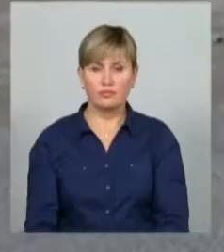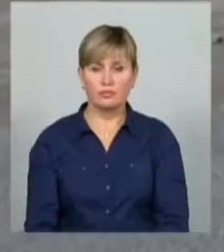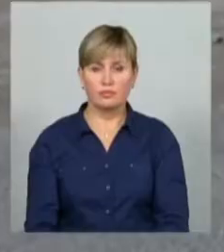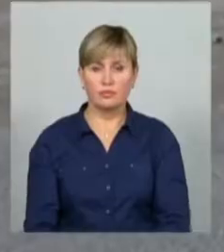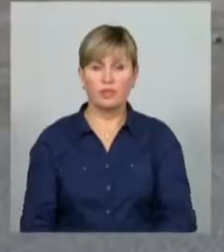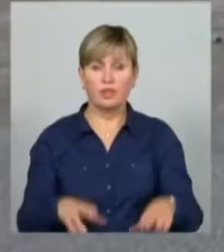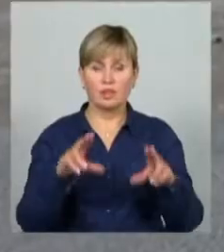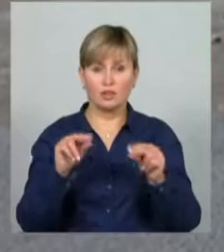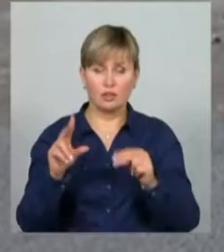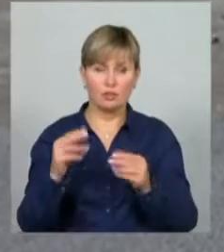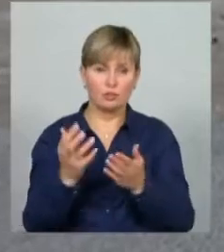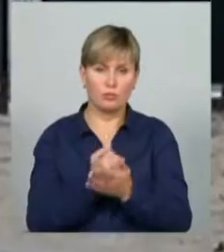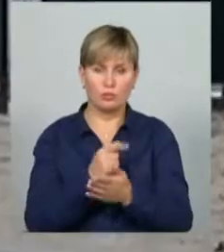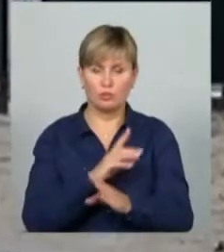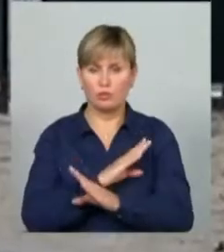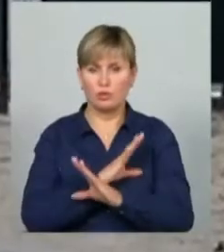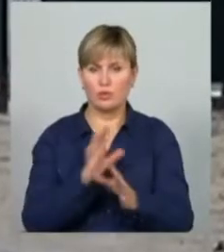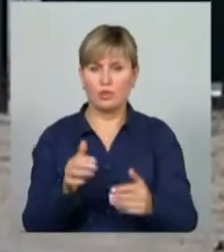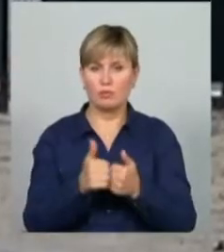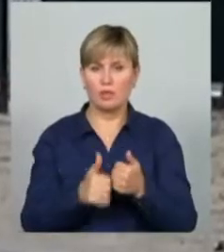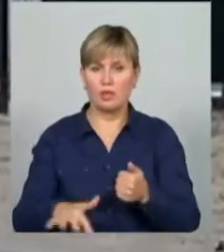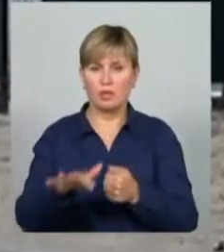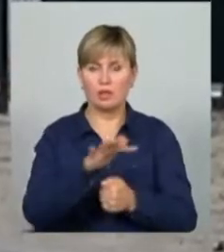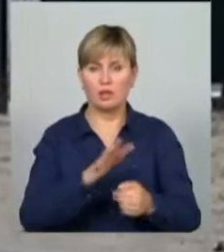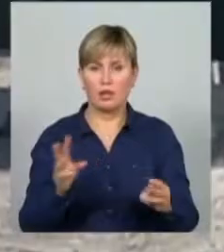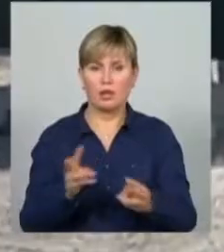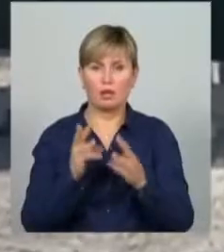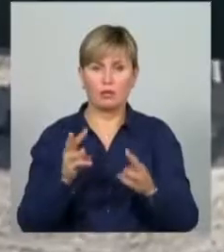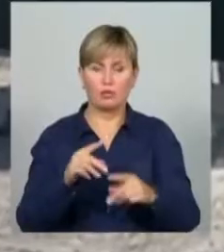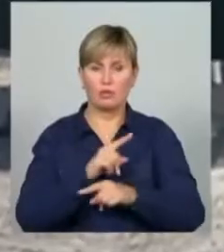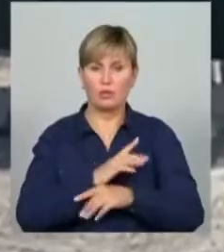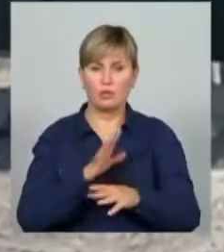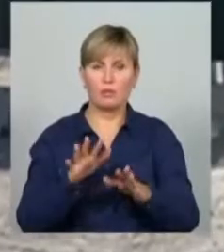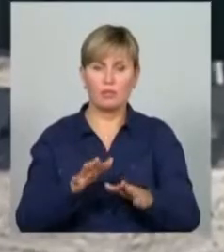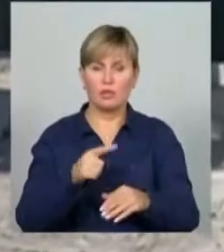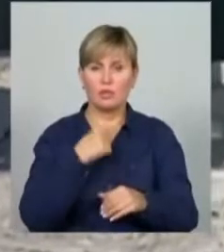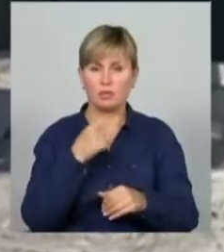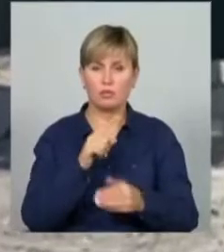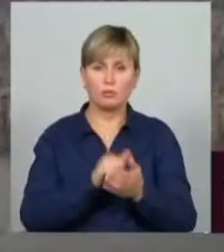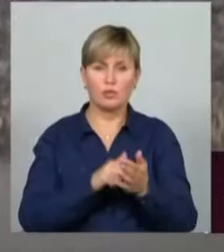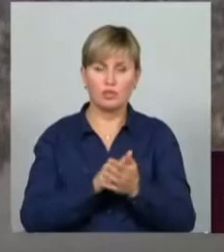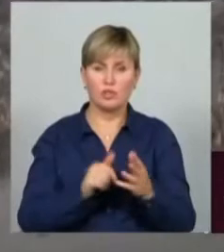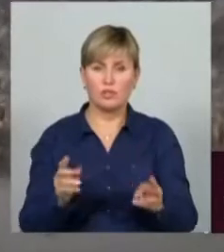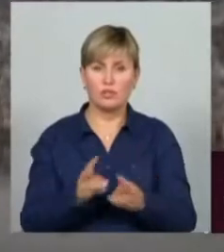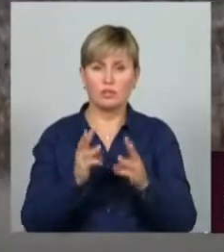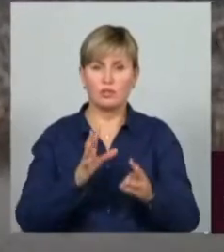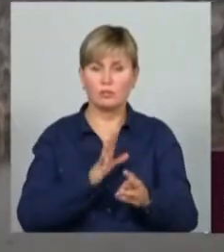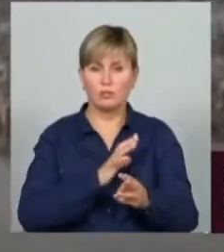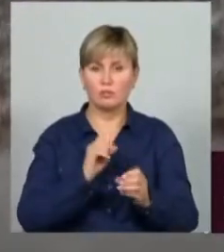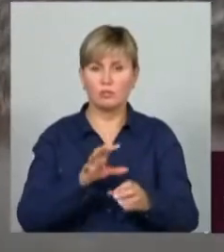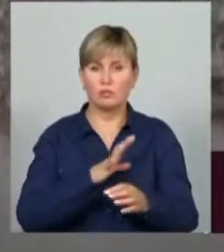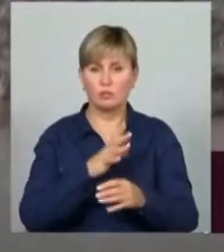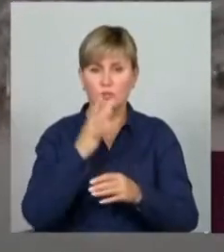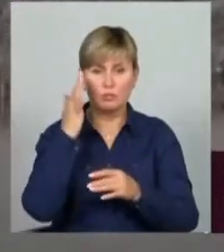К счастью, обошлось без жертв. До ближайших населенных пунктов огонь не добрался. Местные говорят, что причиной возгорания мог стать